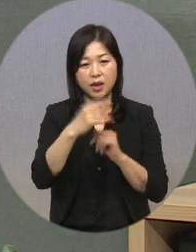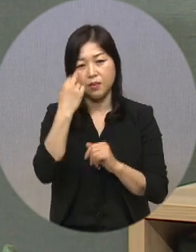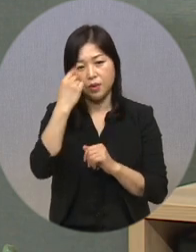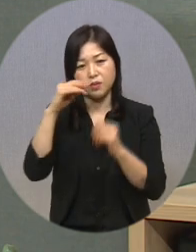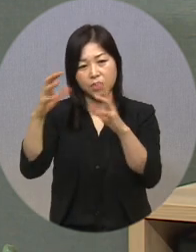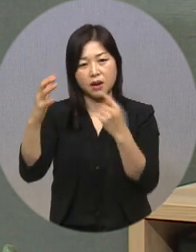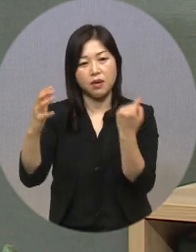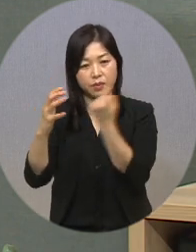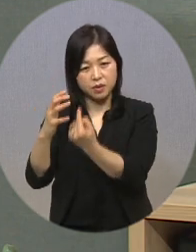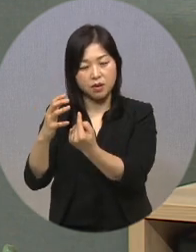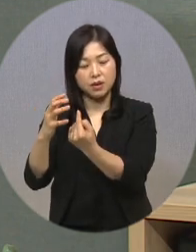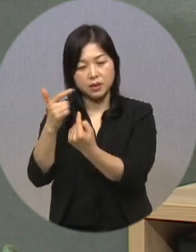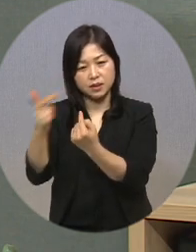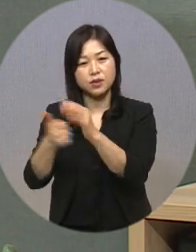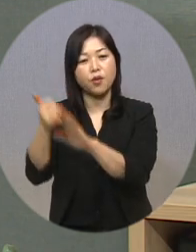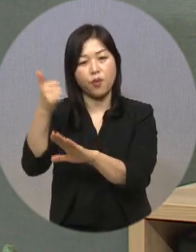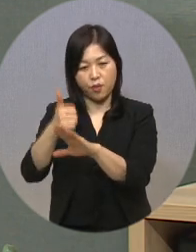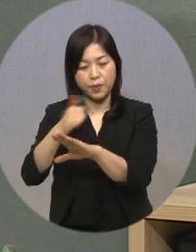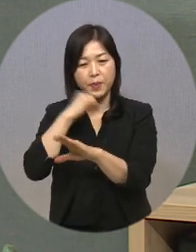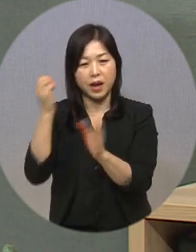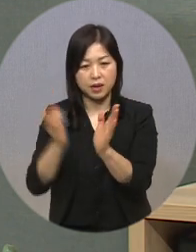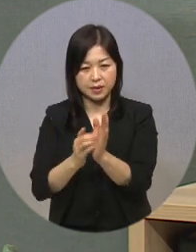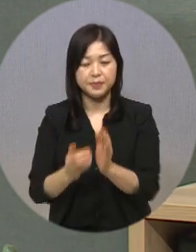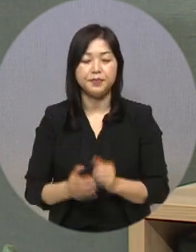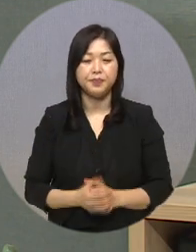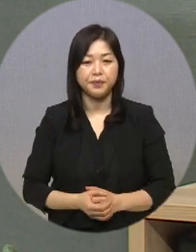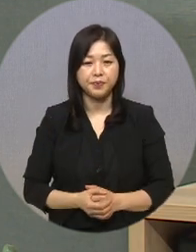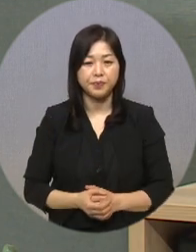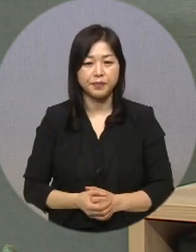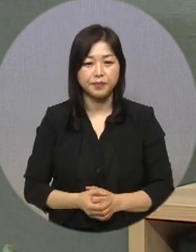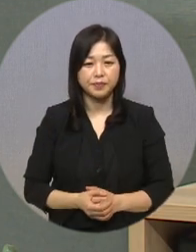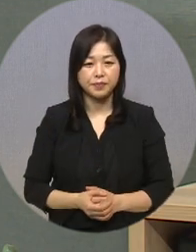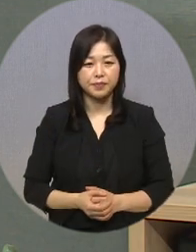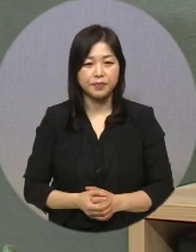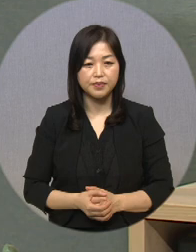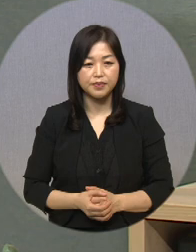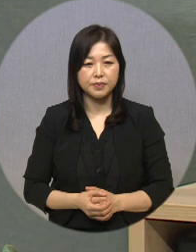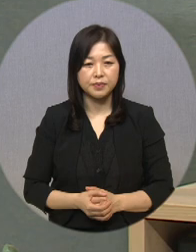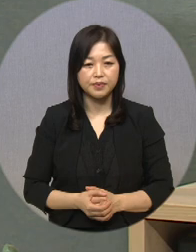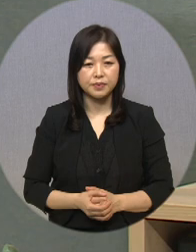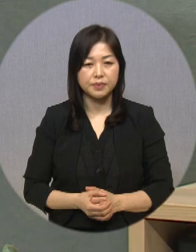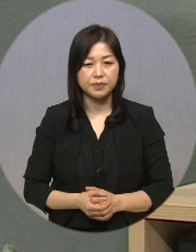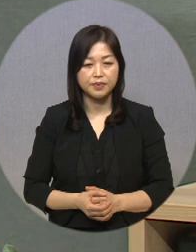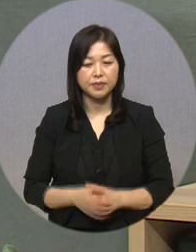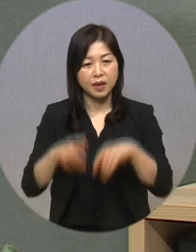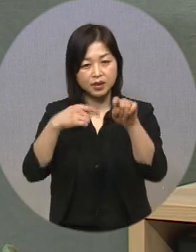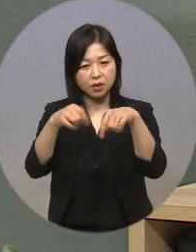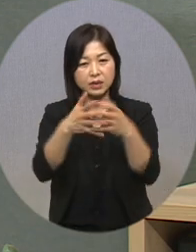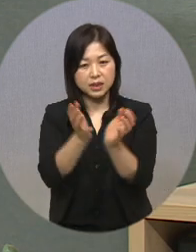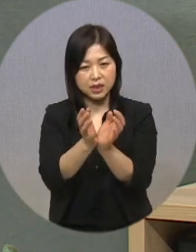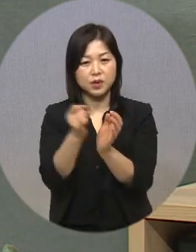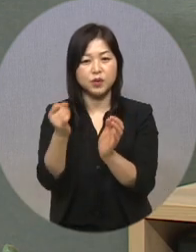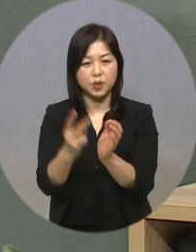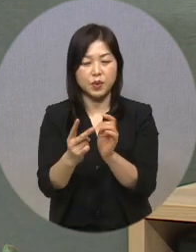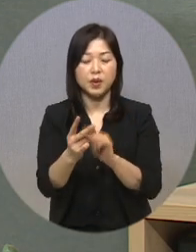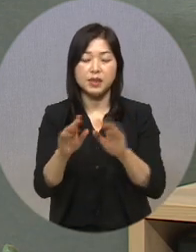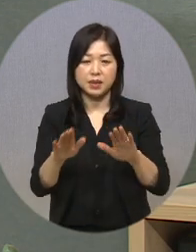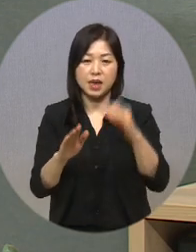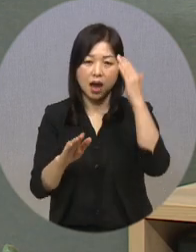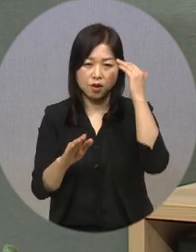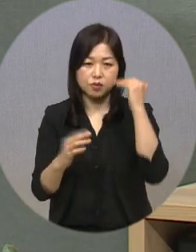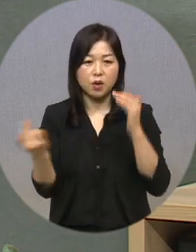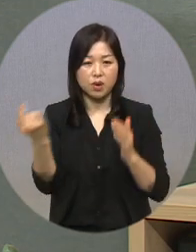미국에 건너가서 큰 성공을 하셨고 그리고 정가에서뿐만 아니라 이제